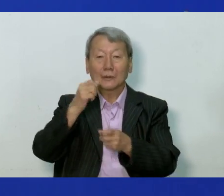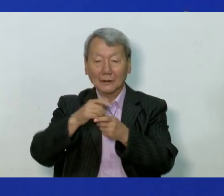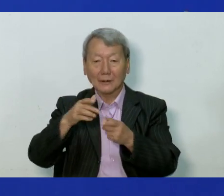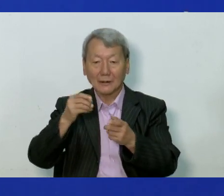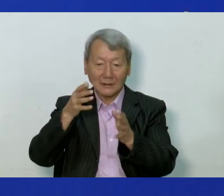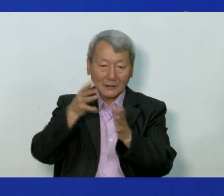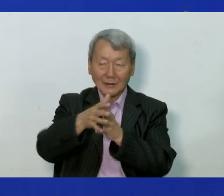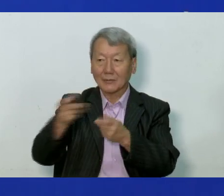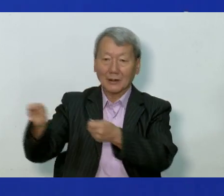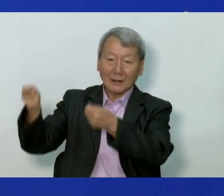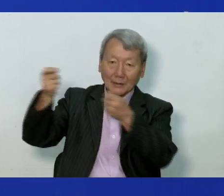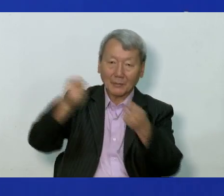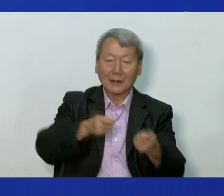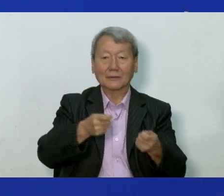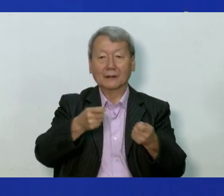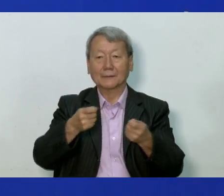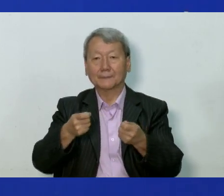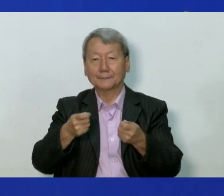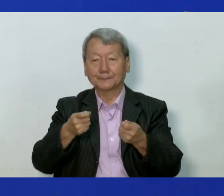отбор и поставка